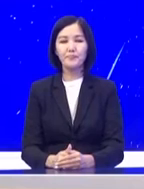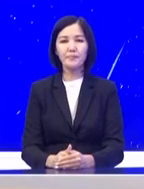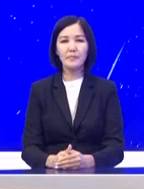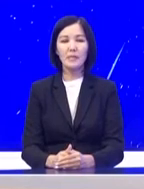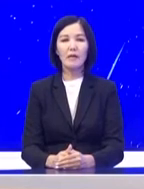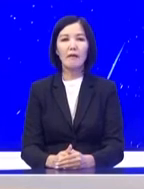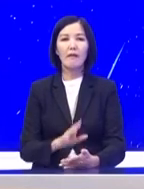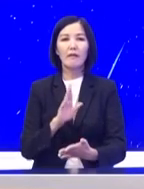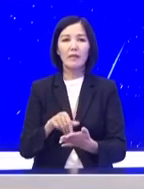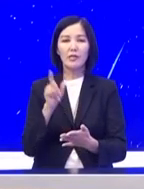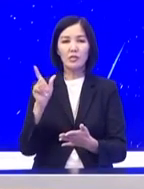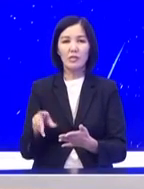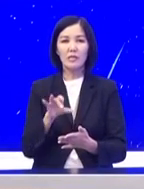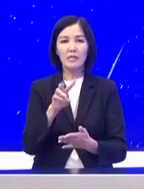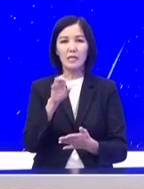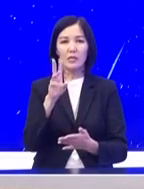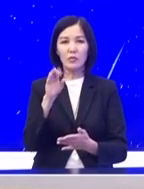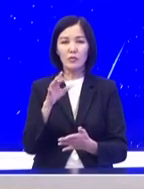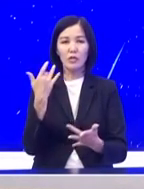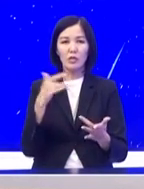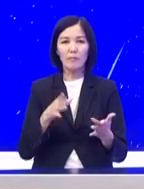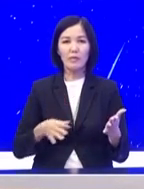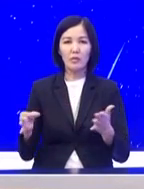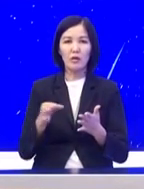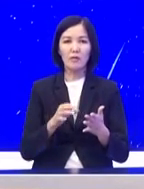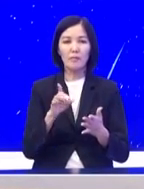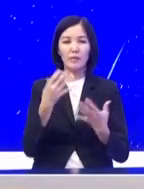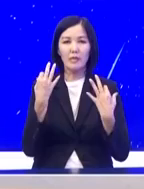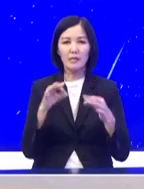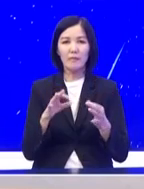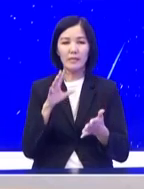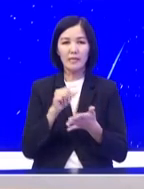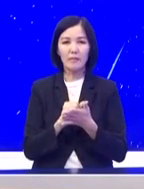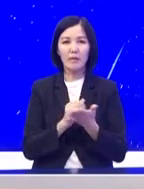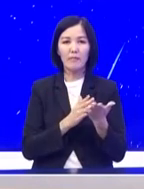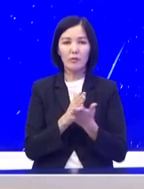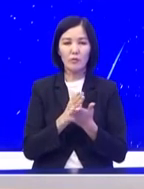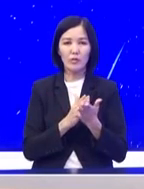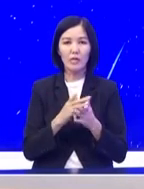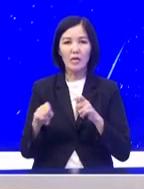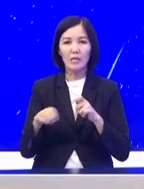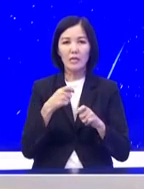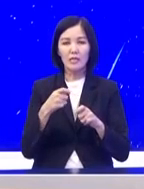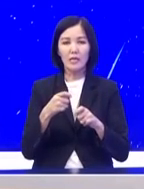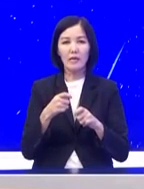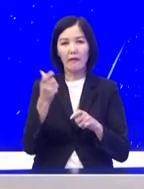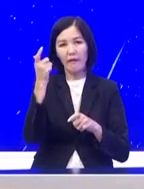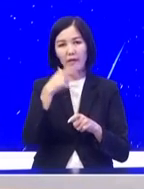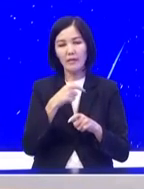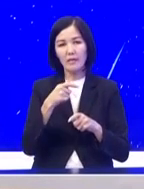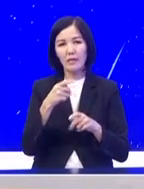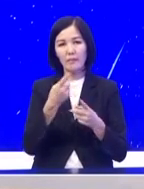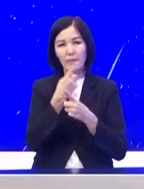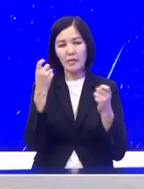Начальник Сарысуского отдела полиции Жамбылской области Куаныш Бекхожаев освобожден от занимаемой должности за нарушение служебной этики, передает закон